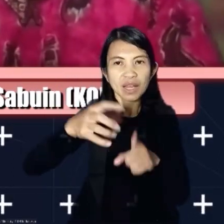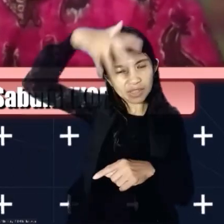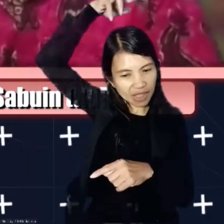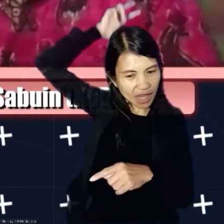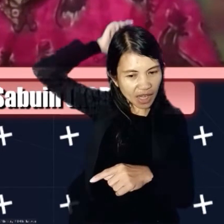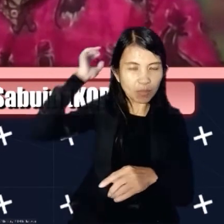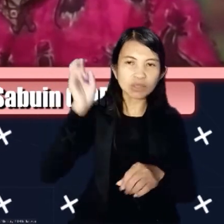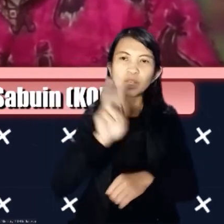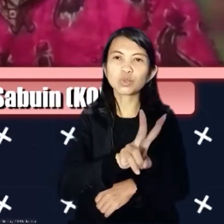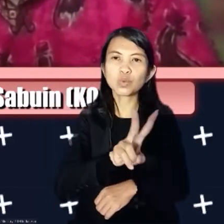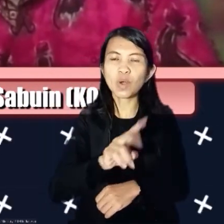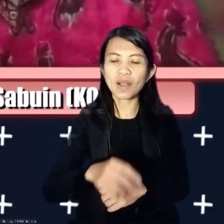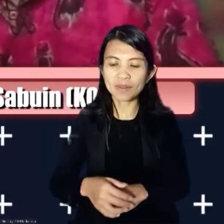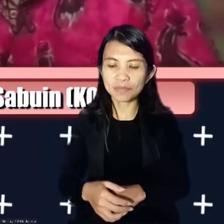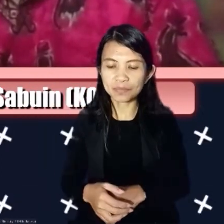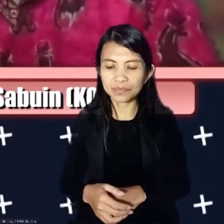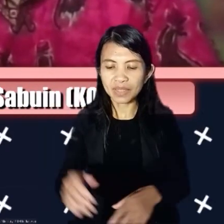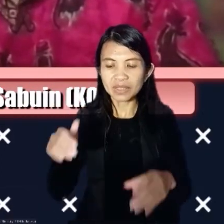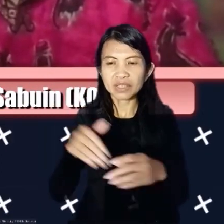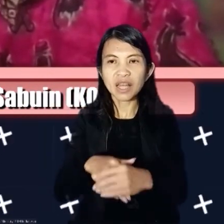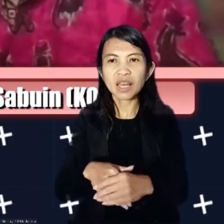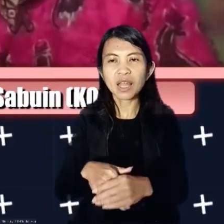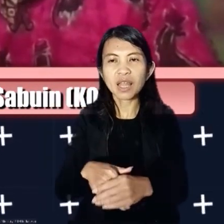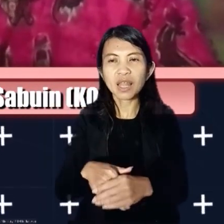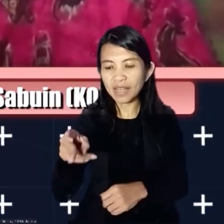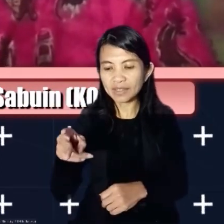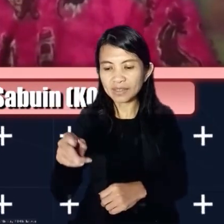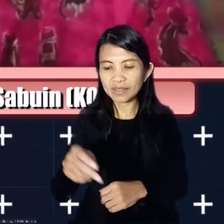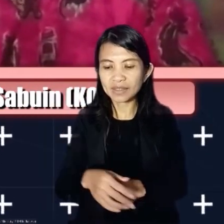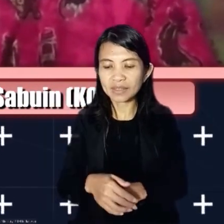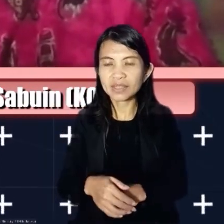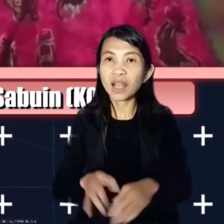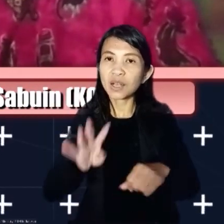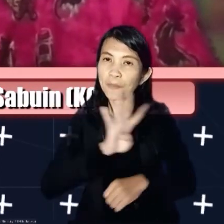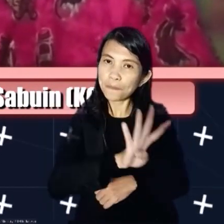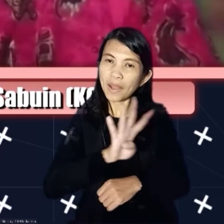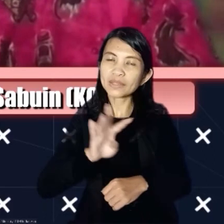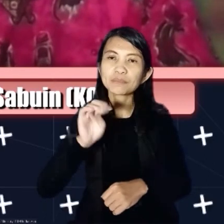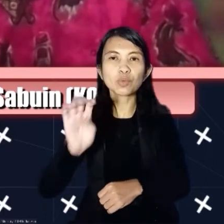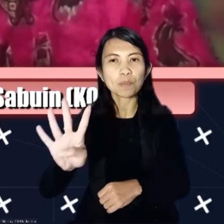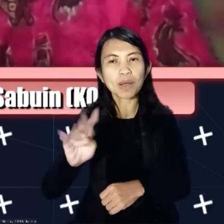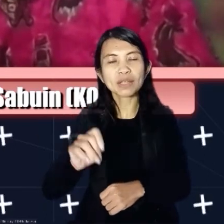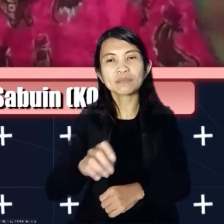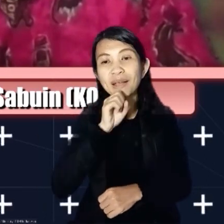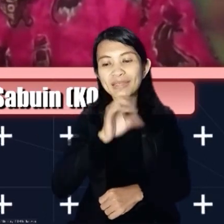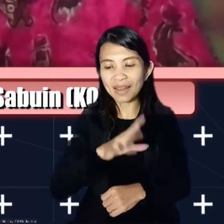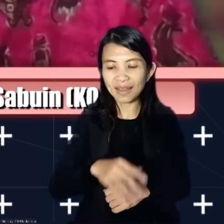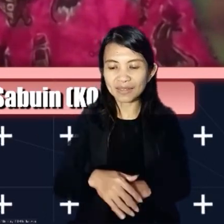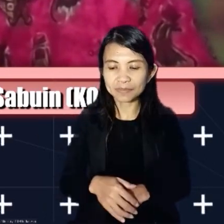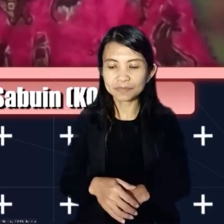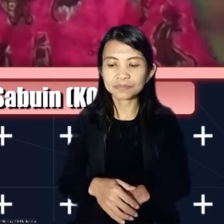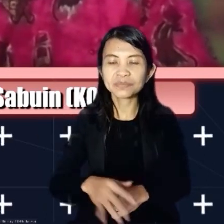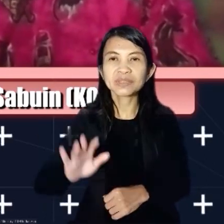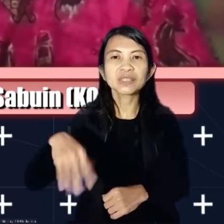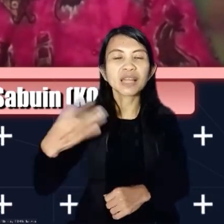di dalam ayat yang ke 44 mengatakan tetapi pada zaman